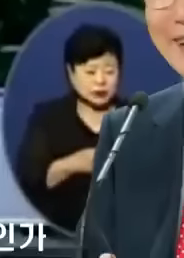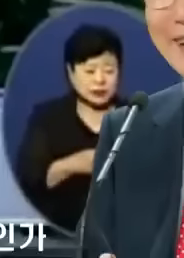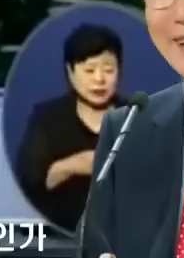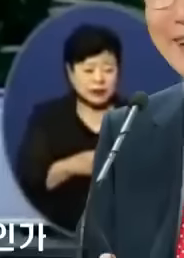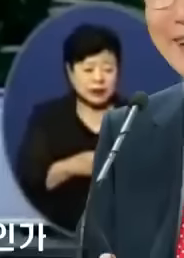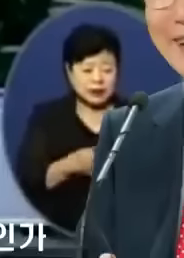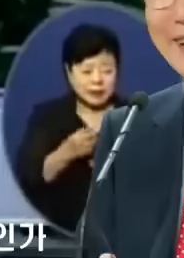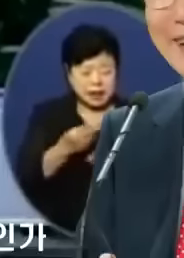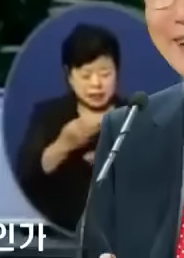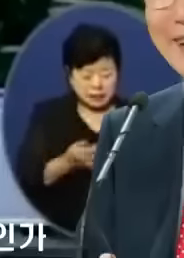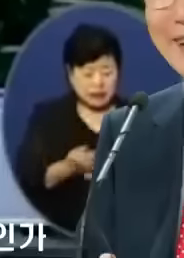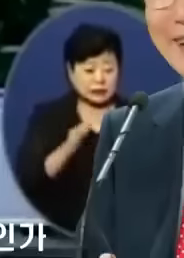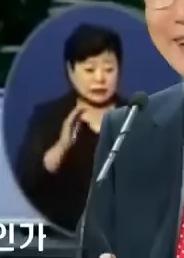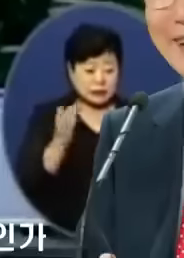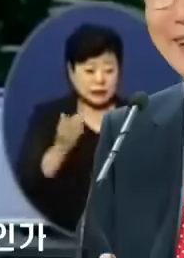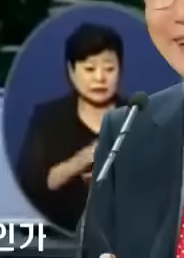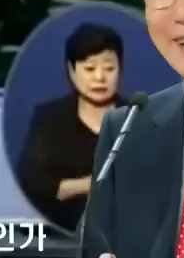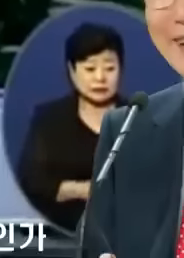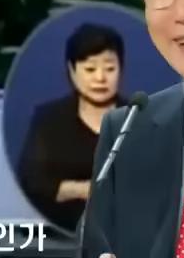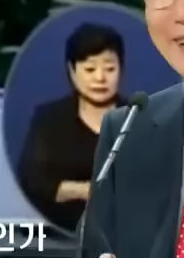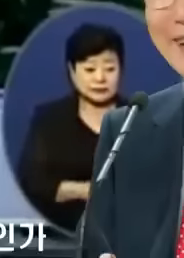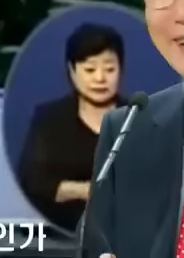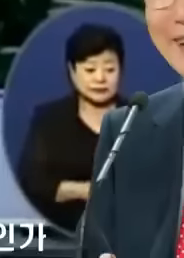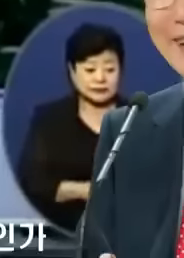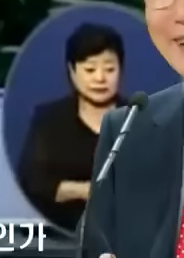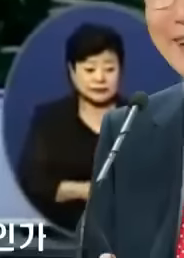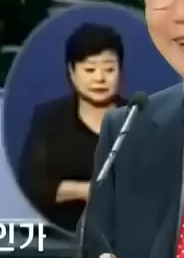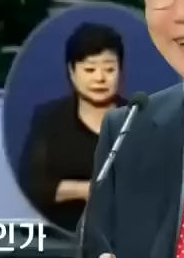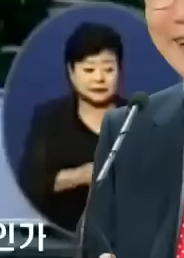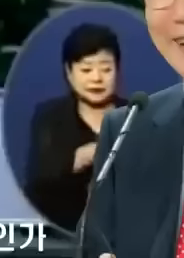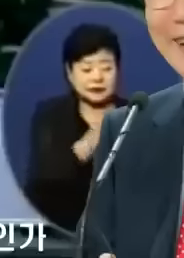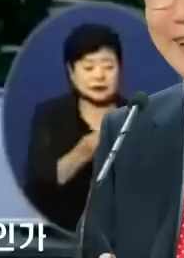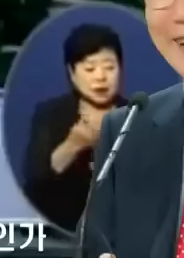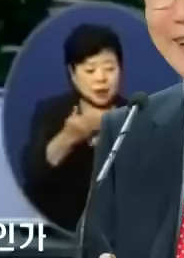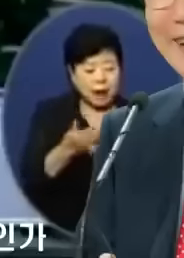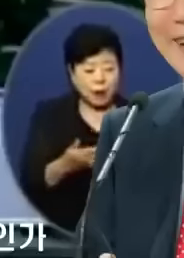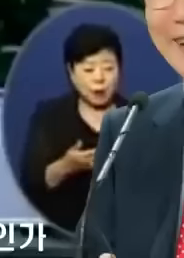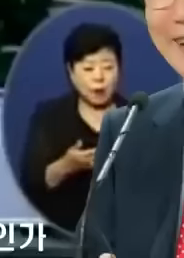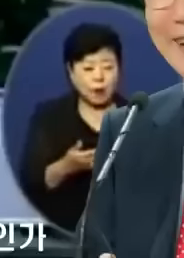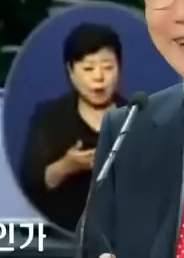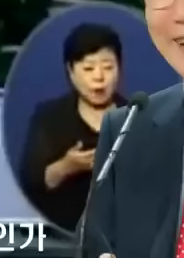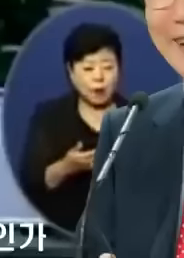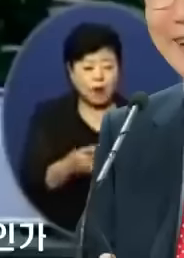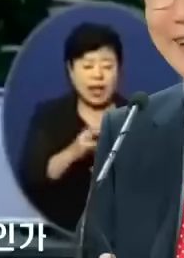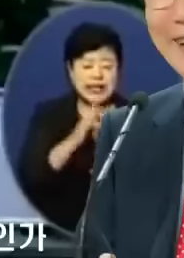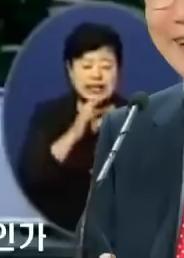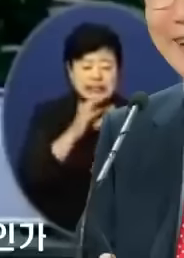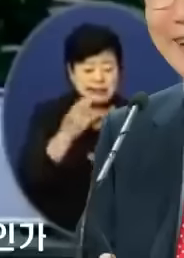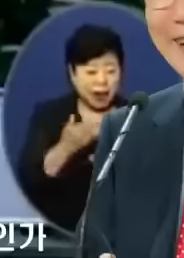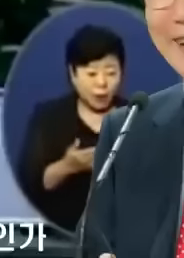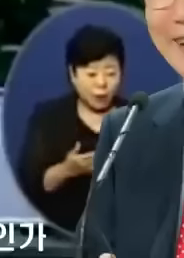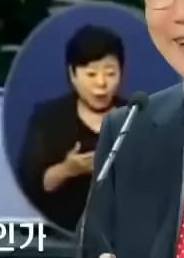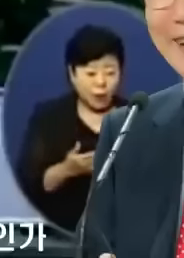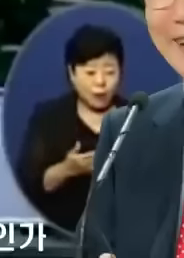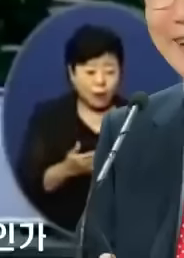그만큼 많이 받은 사람이 없습니다. 이 능력을 받고 이 계시를 받고